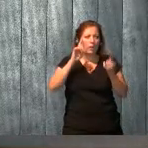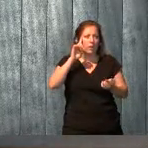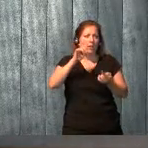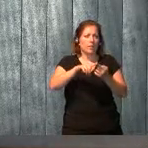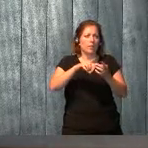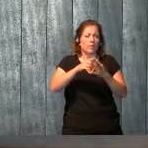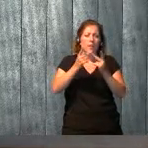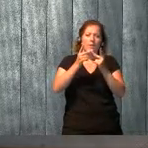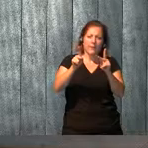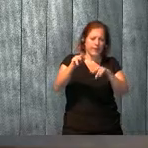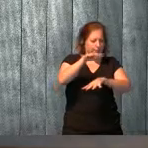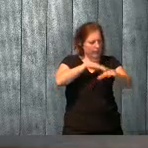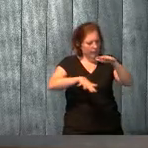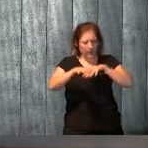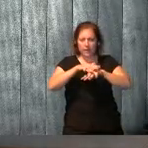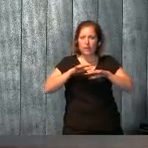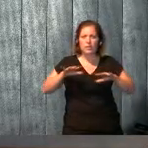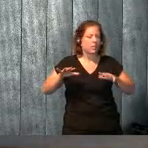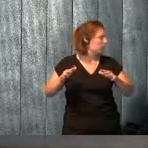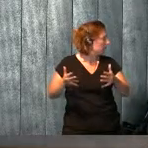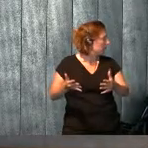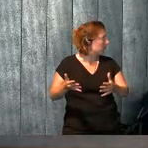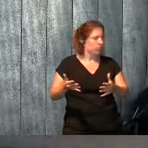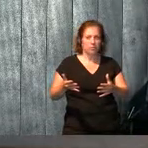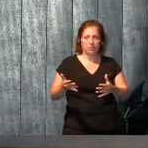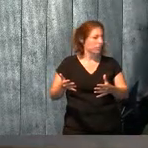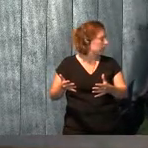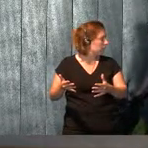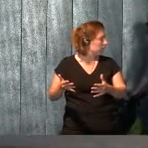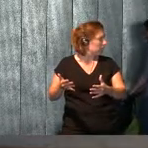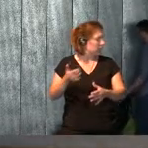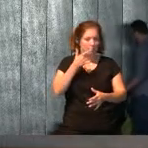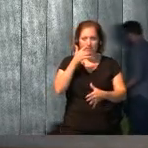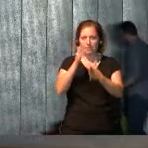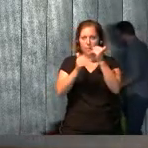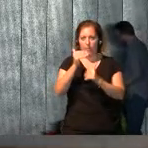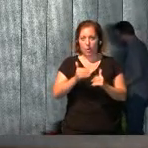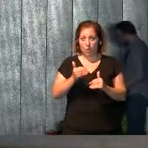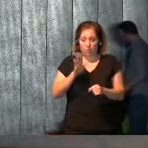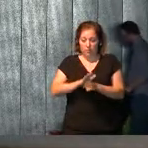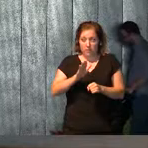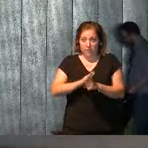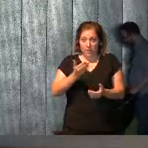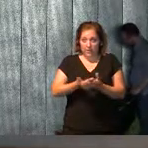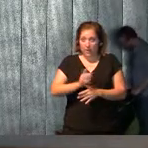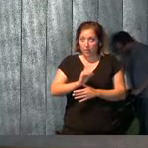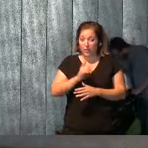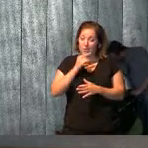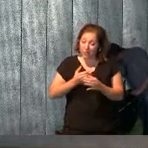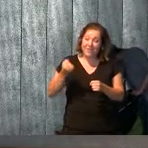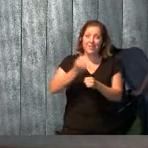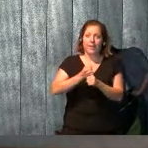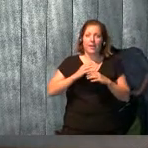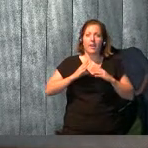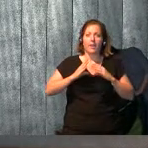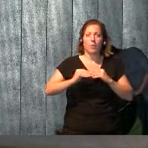d'une manière générale, parce que le tout, ce n'est pas d'avoir un plan, mais il faut le mettre en œuvre.